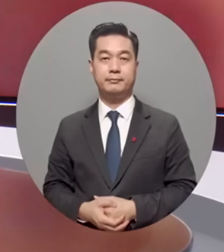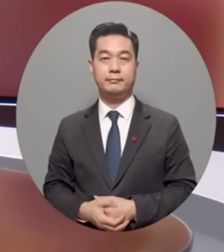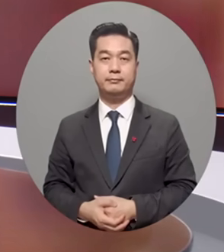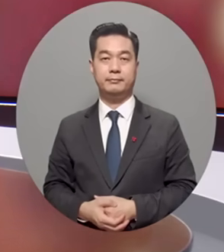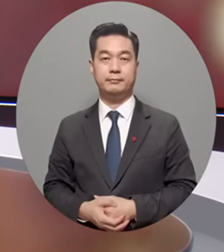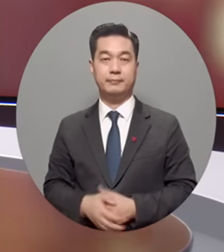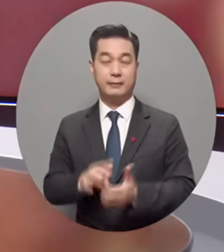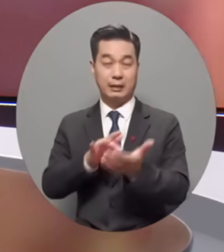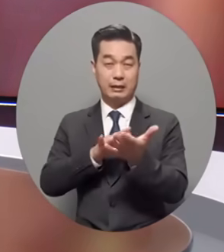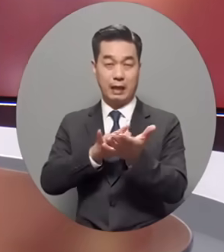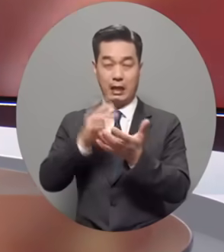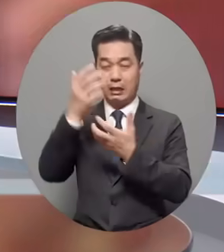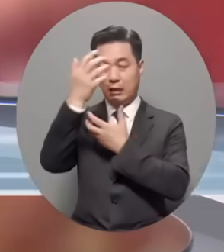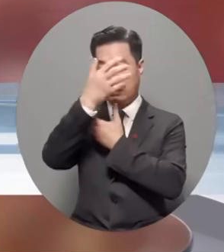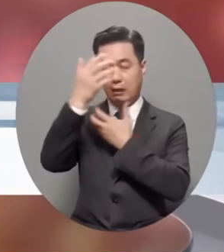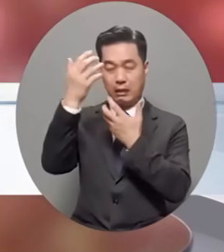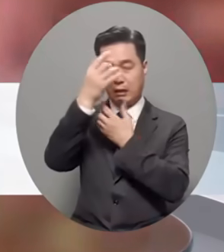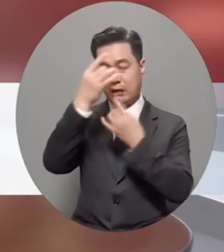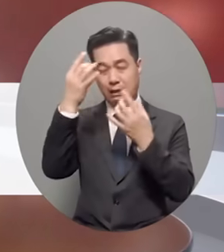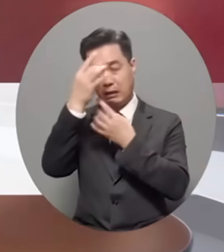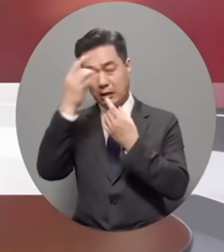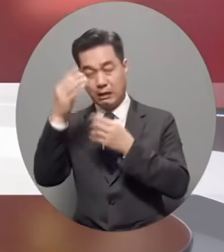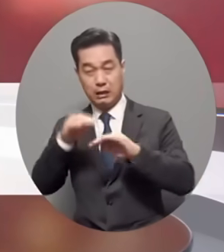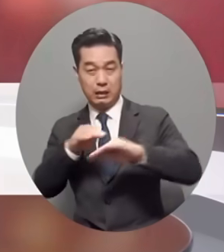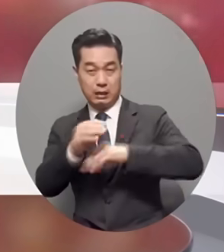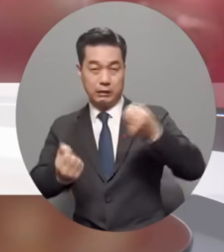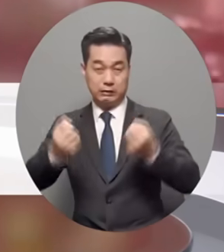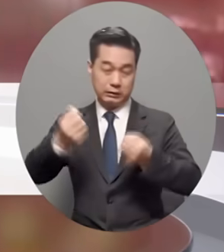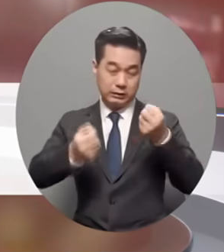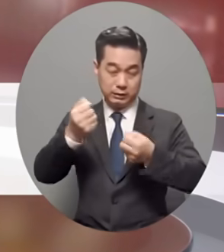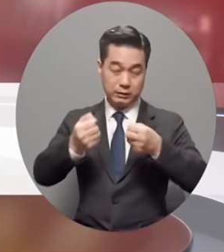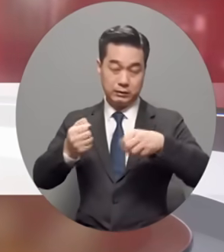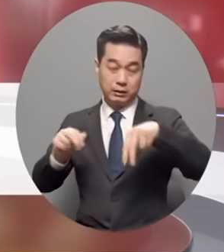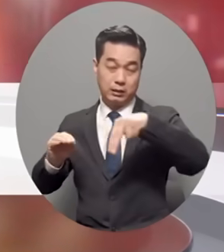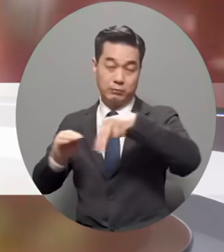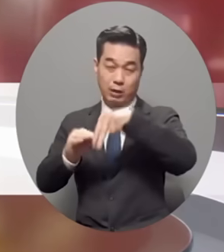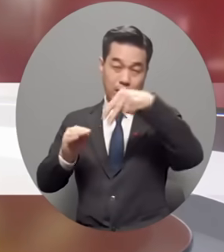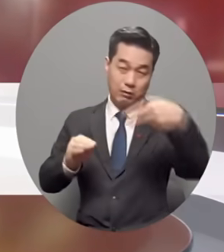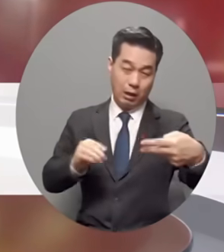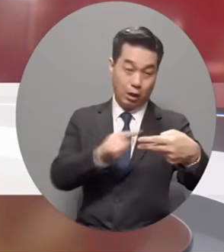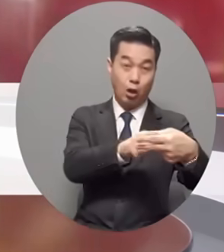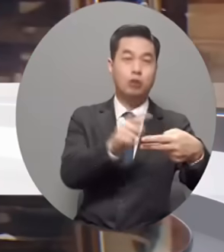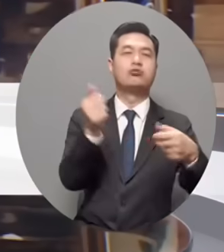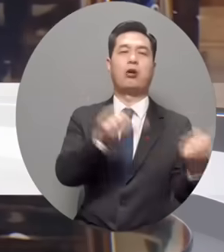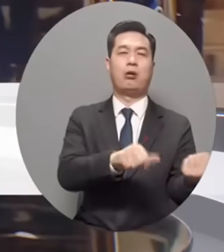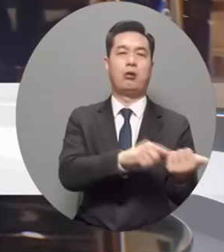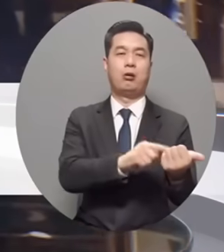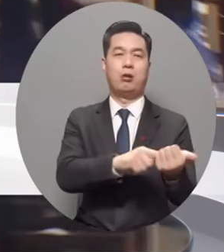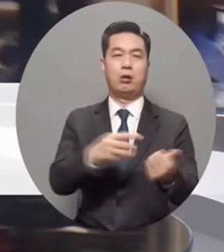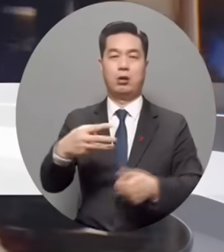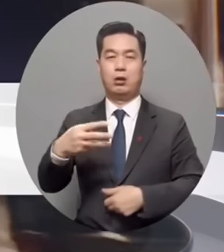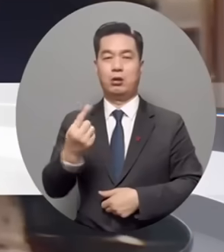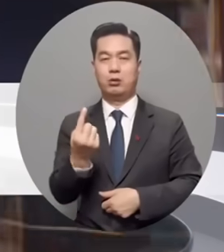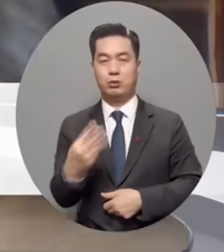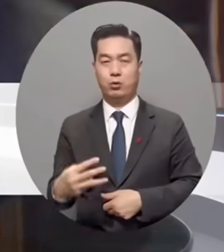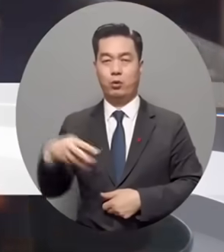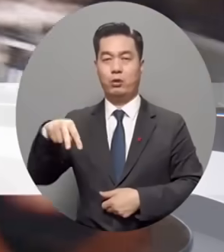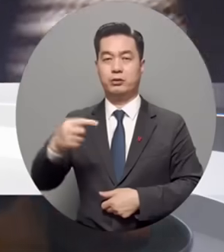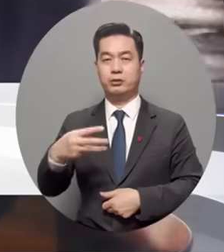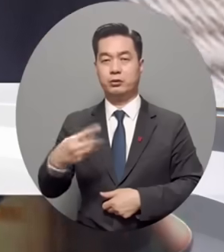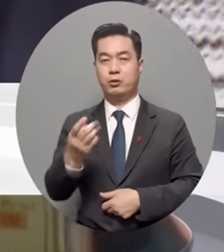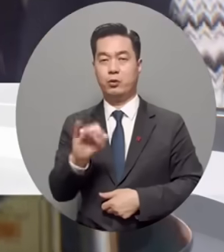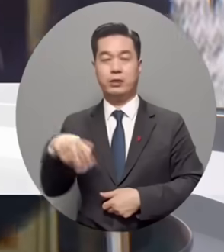약물에 취한 상태로 차를 몰다가 행인을 치어 숨지게 한 롤스로이스 운전자 사건과 관련해서 당시 이 운전자에게